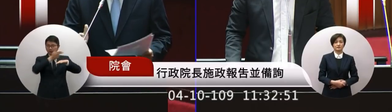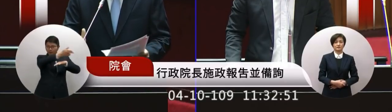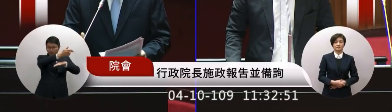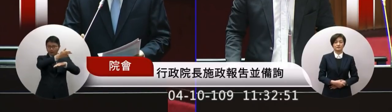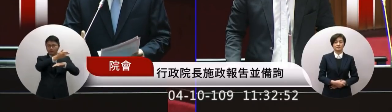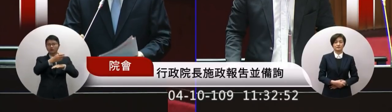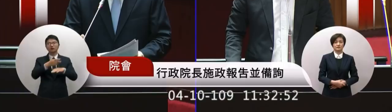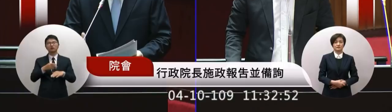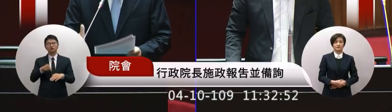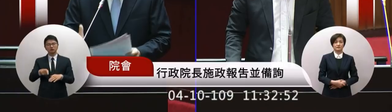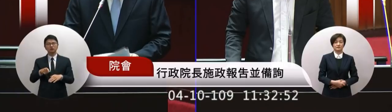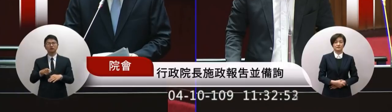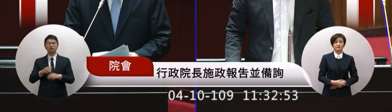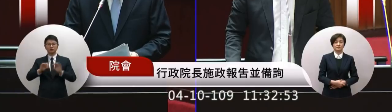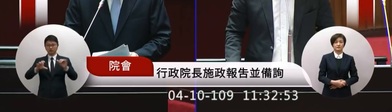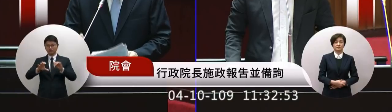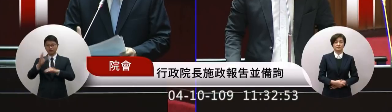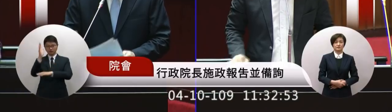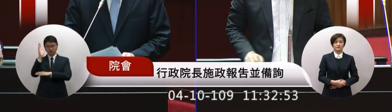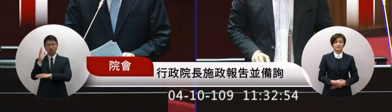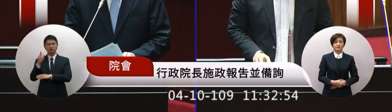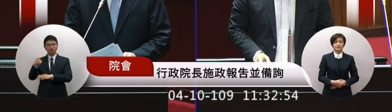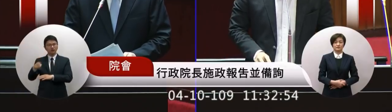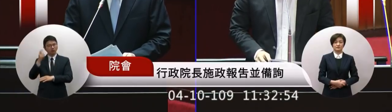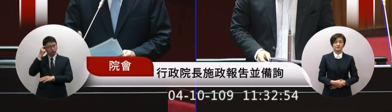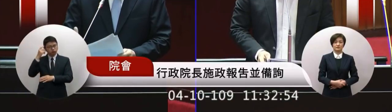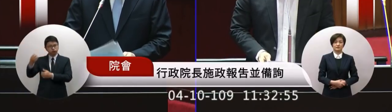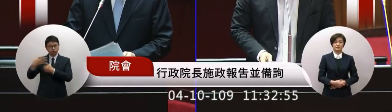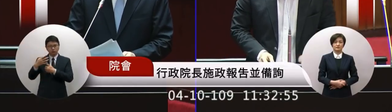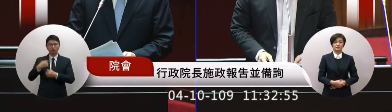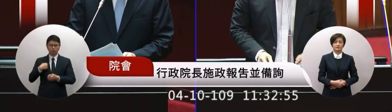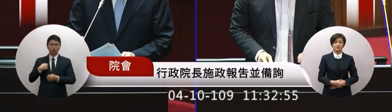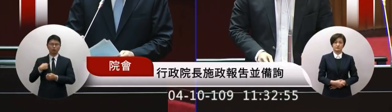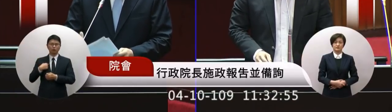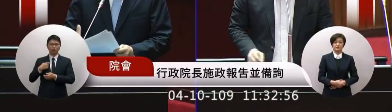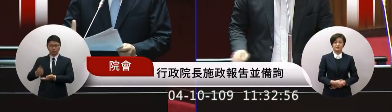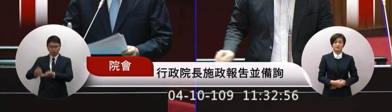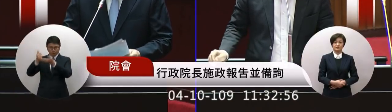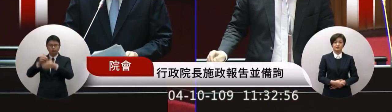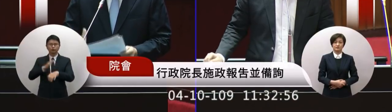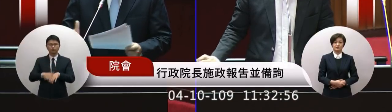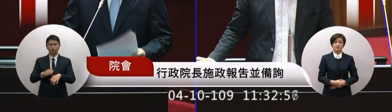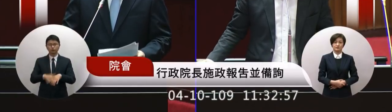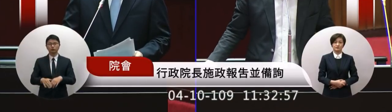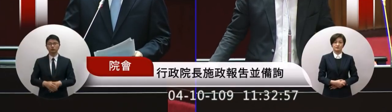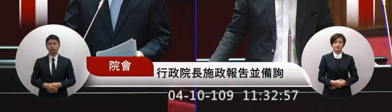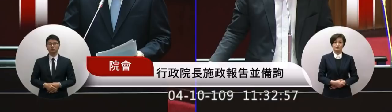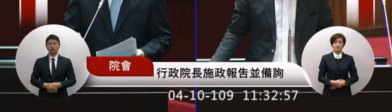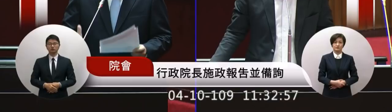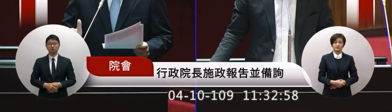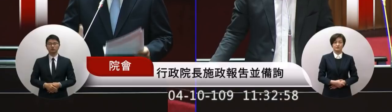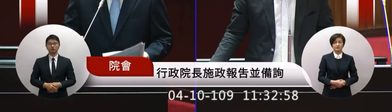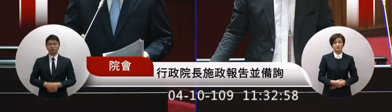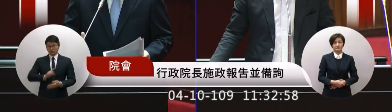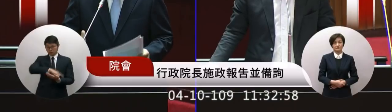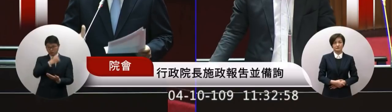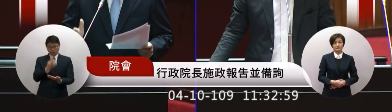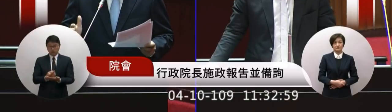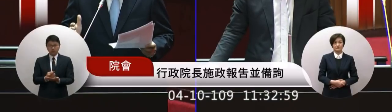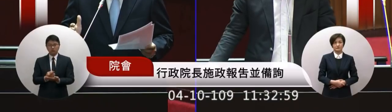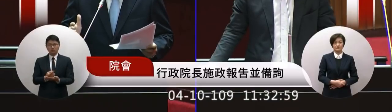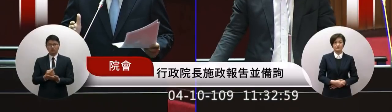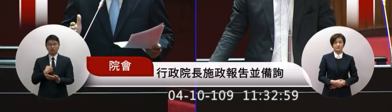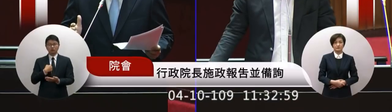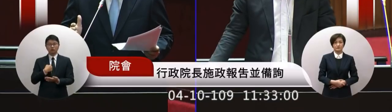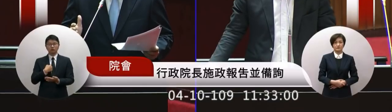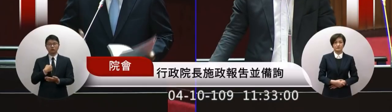程度，地方主政府阮会甲尊重，买甲协助，但是无可能讲啊，完全地方拢无负担，这